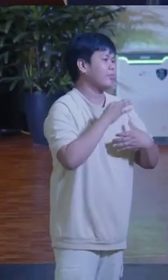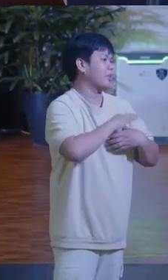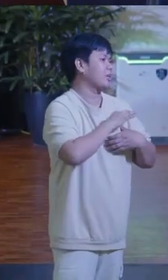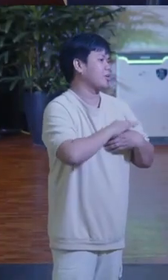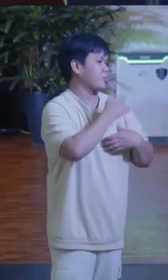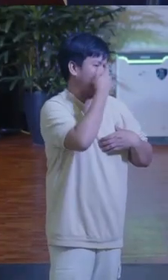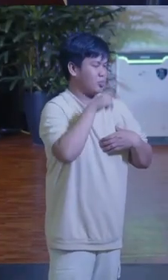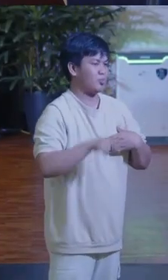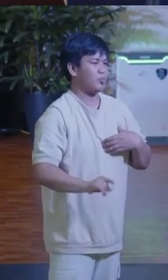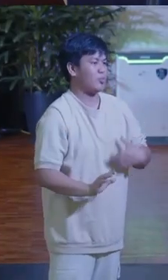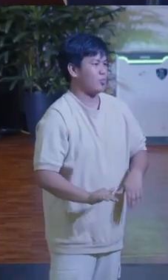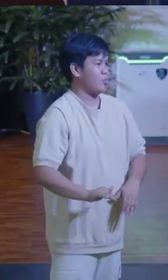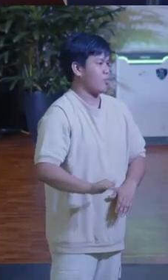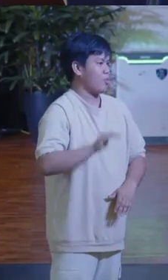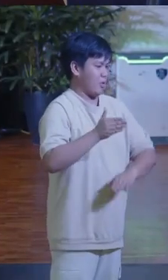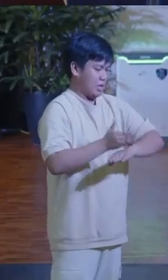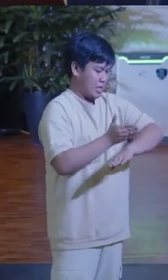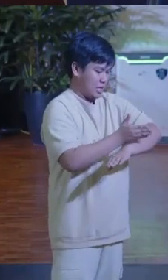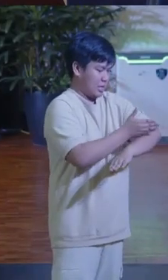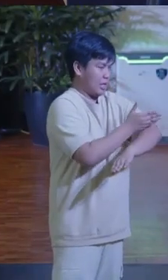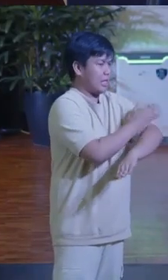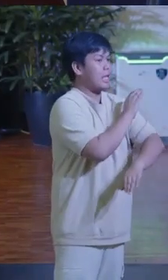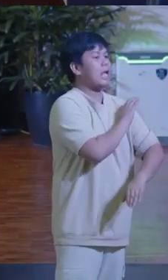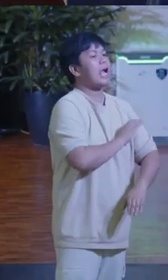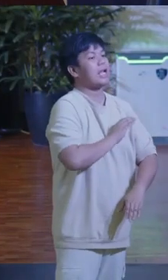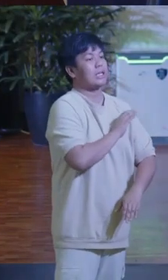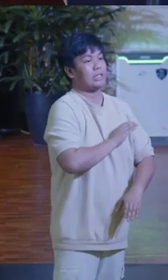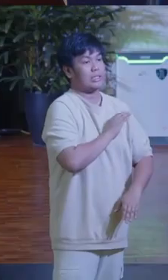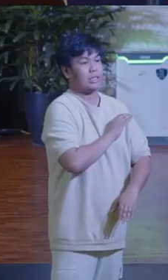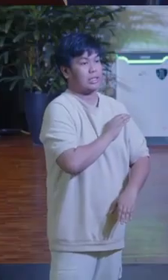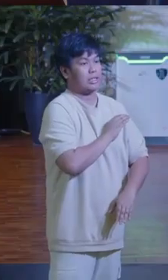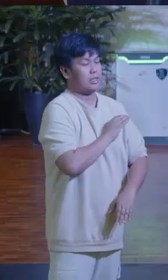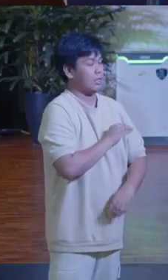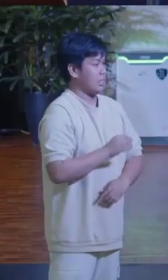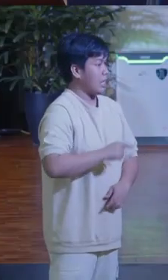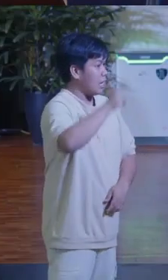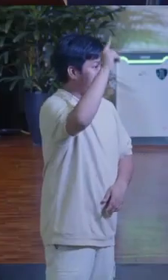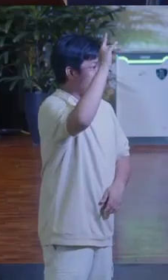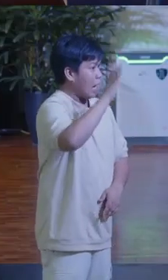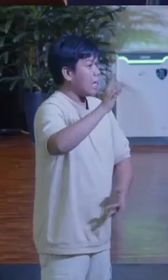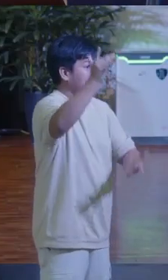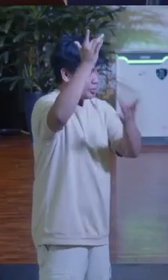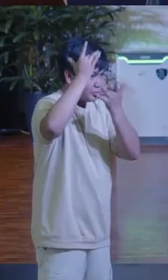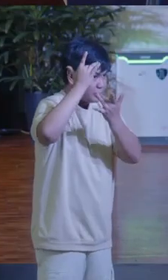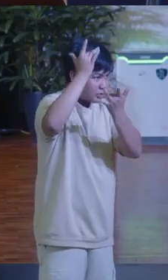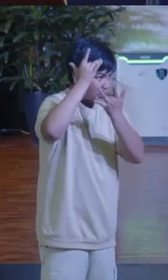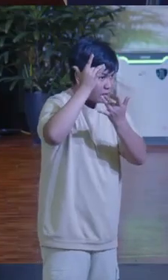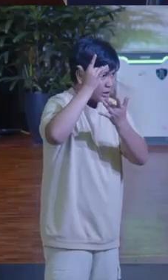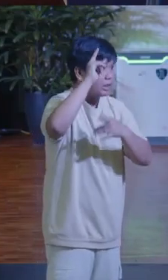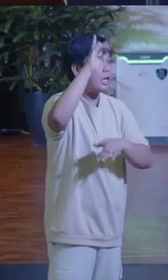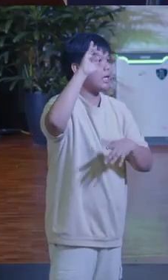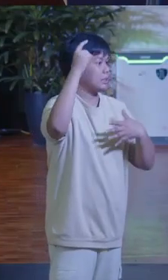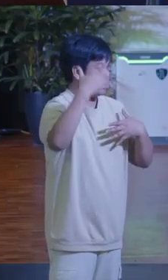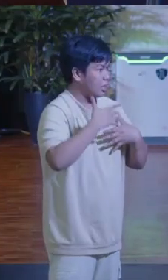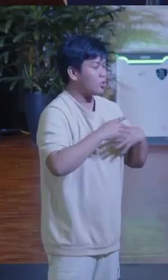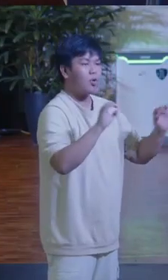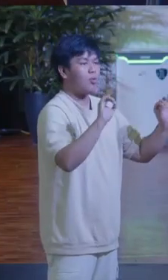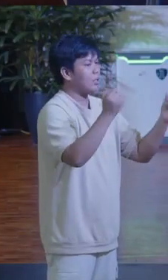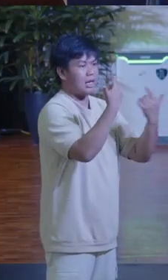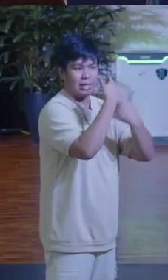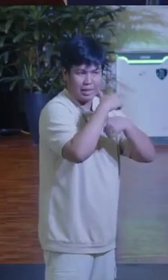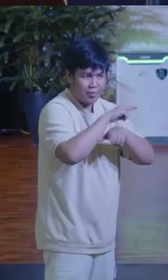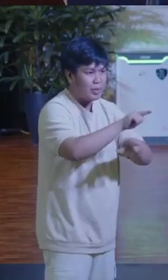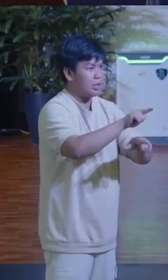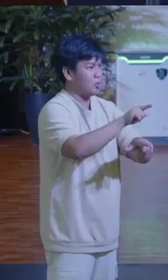Ang kabaitan ng Diyos at kanyang kahabagan na kanyang ibinubuhos sa atin, wala pong hangganan yon.